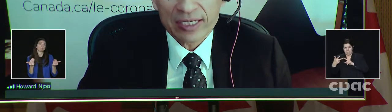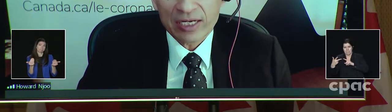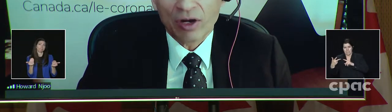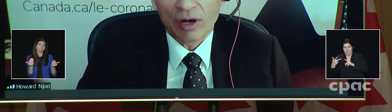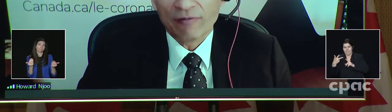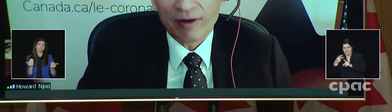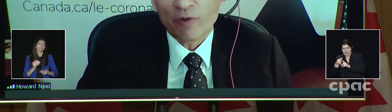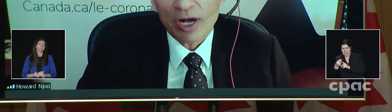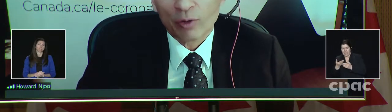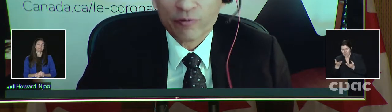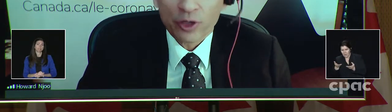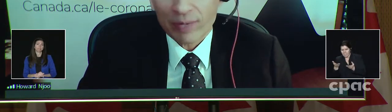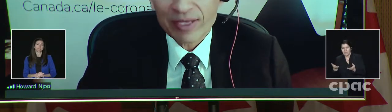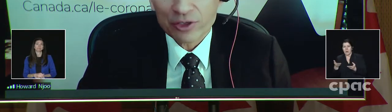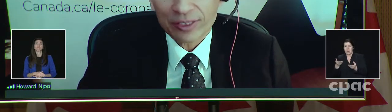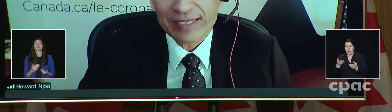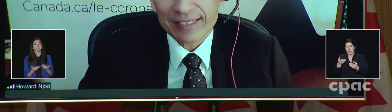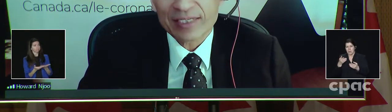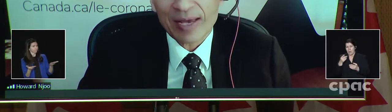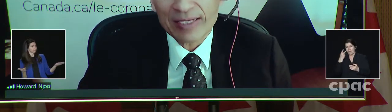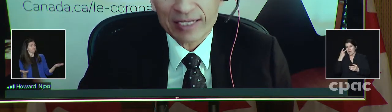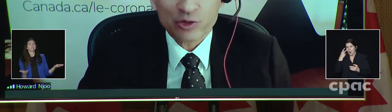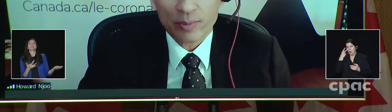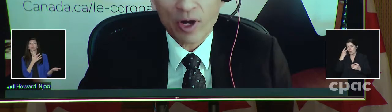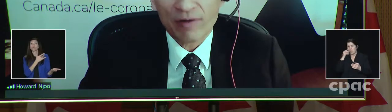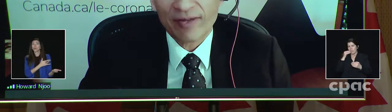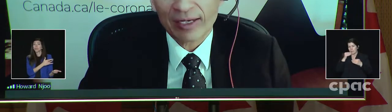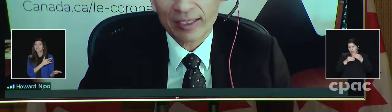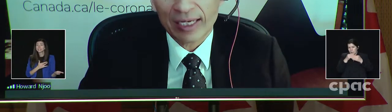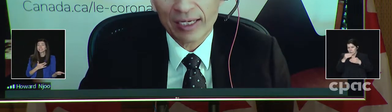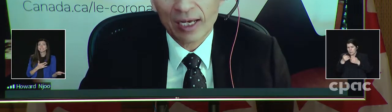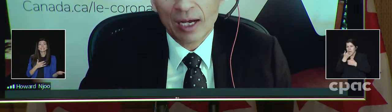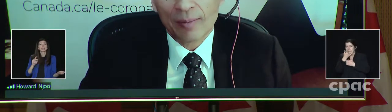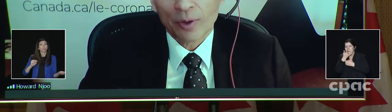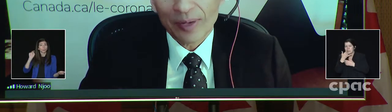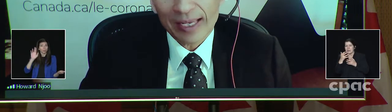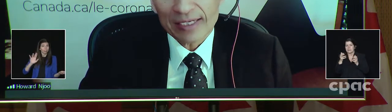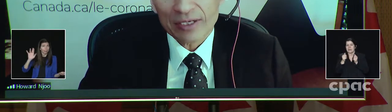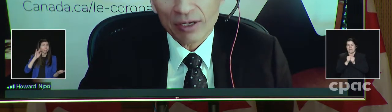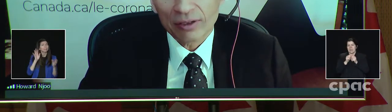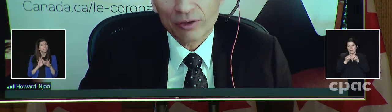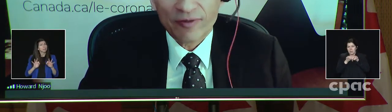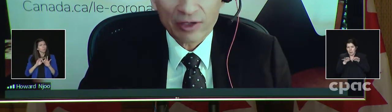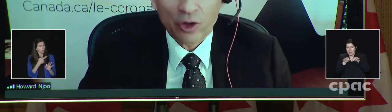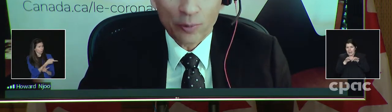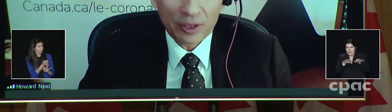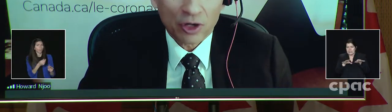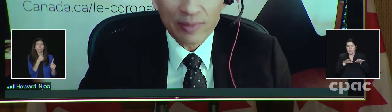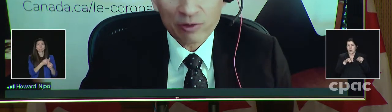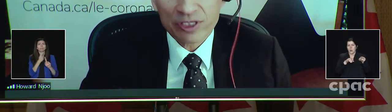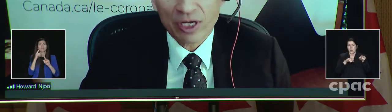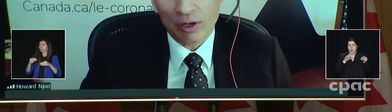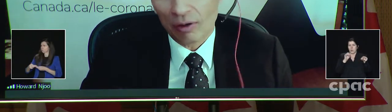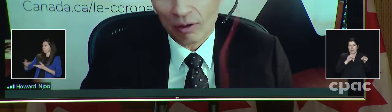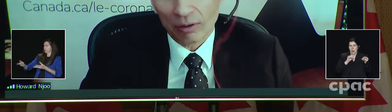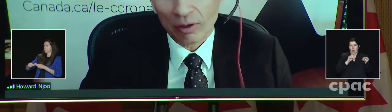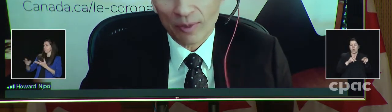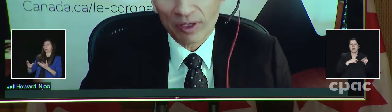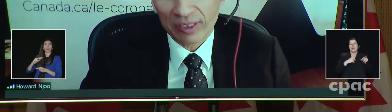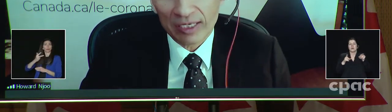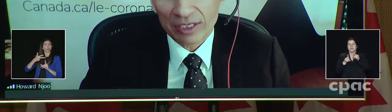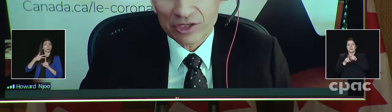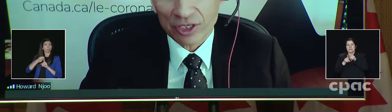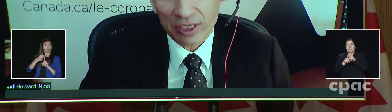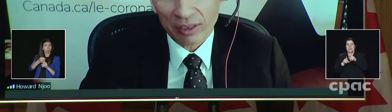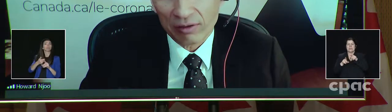je pense que on va voir au fur et à mesure qu'est-ce qui se passe actuellement avec la propagation du variant Omicron, mais aussi, comme on